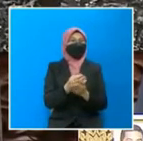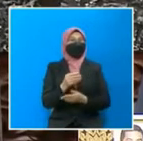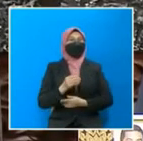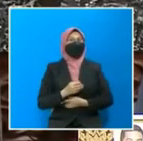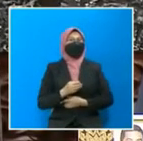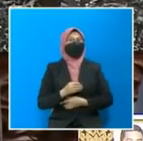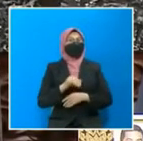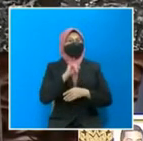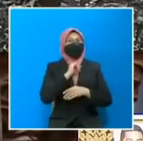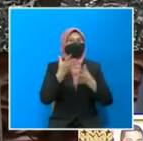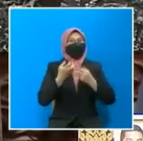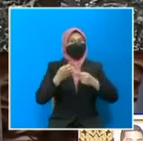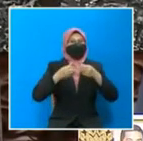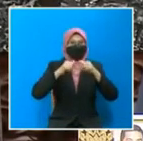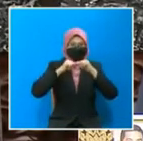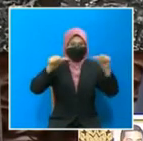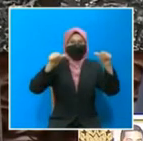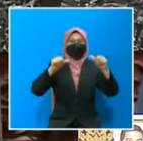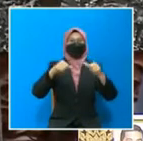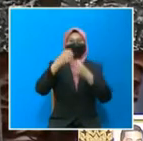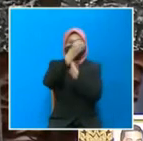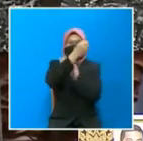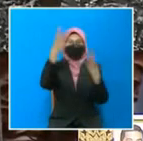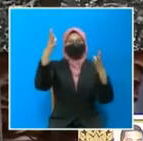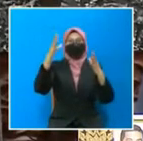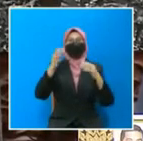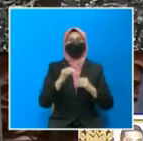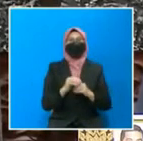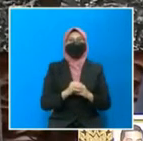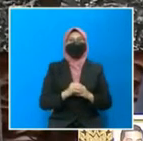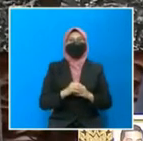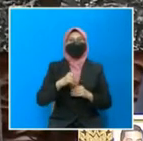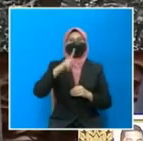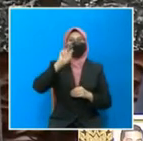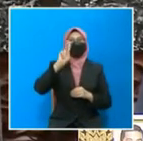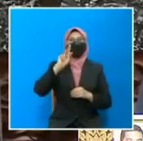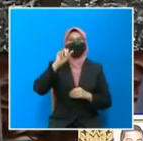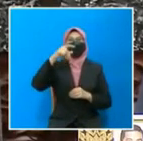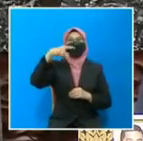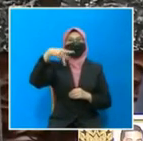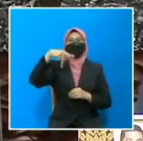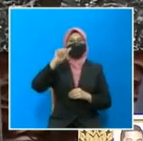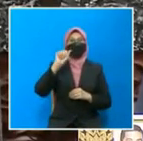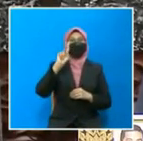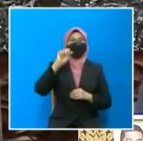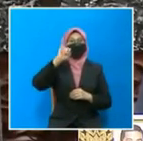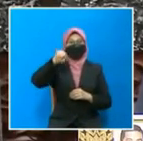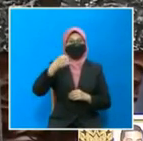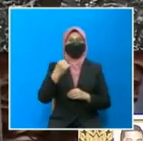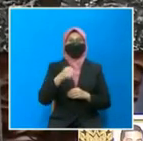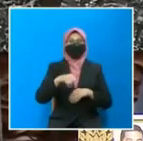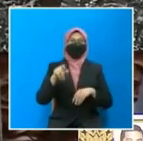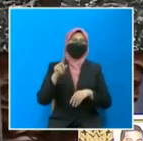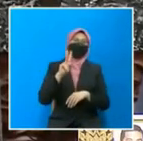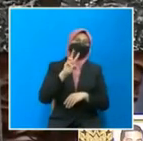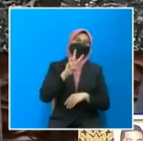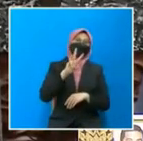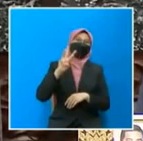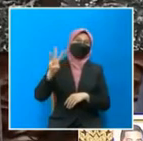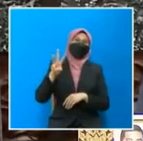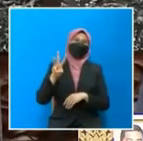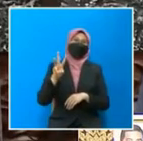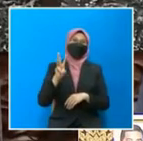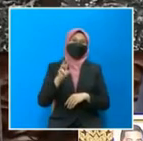Saya umumkan juga bahawa maklumat mengenai status penyaluran pakej-pakej ini boleh didapati melalui portal kewangan rakyat yang